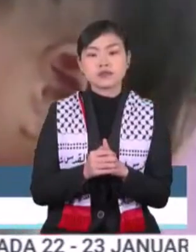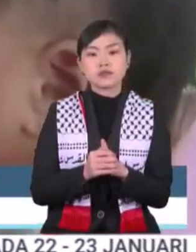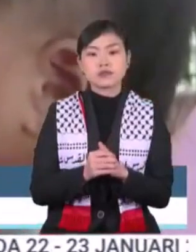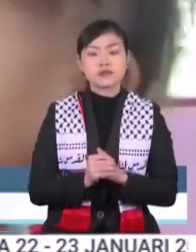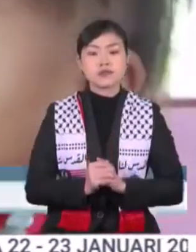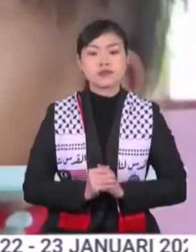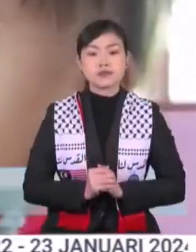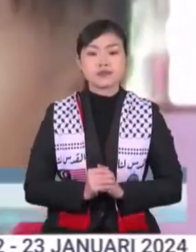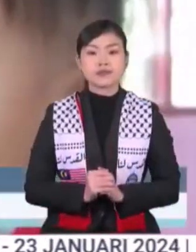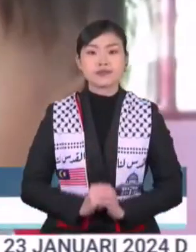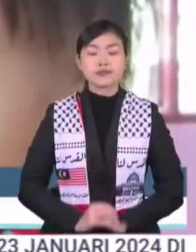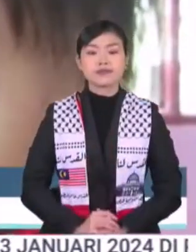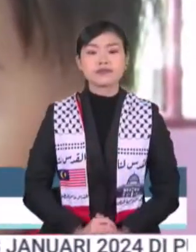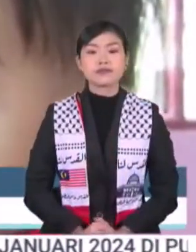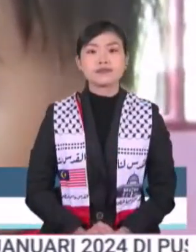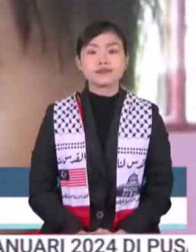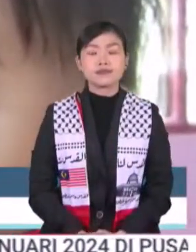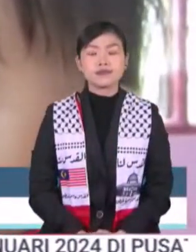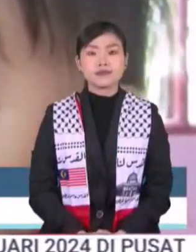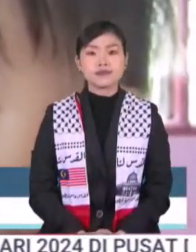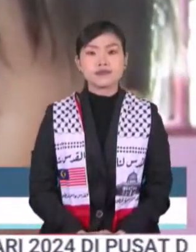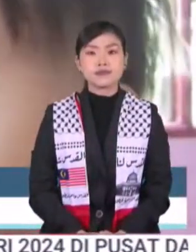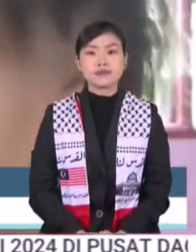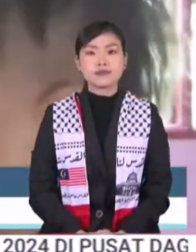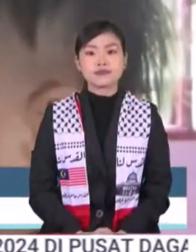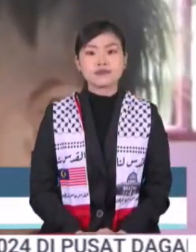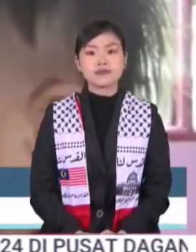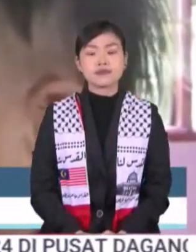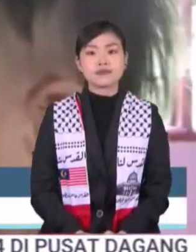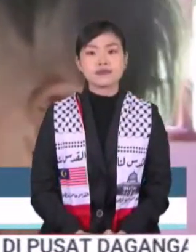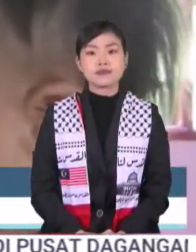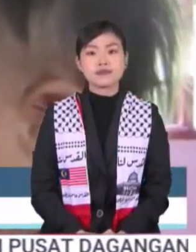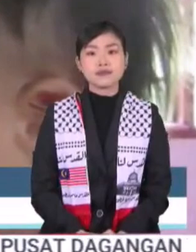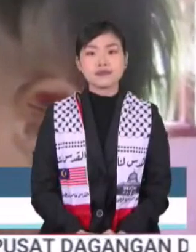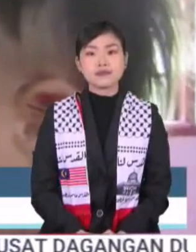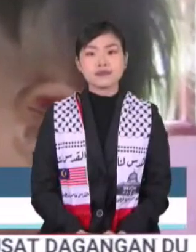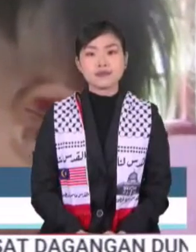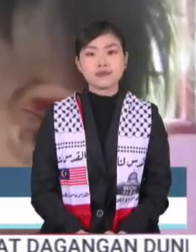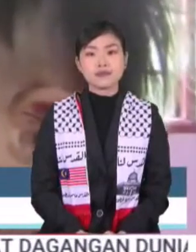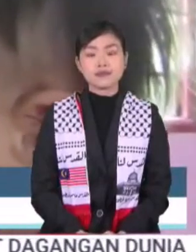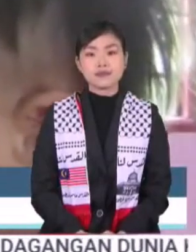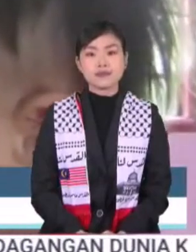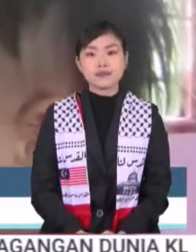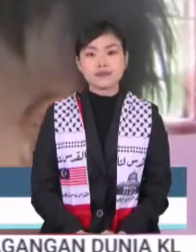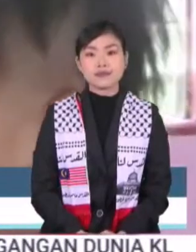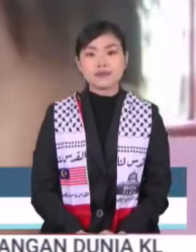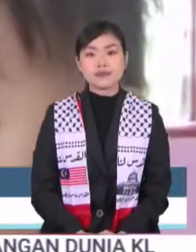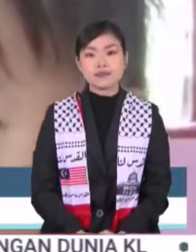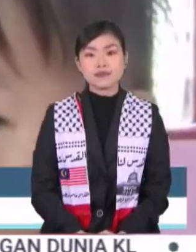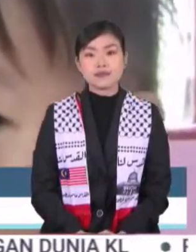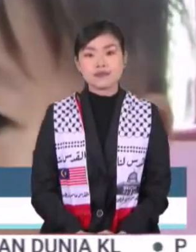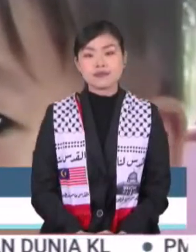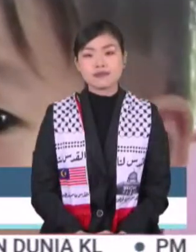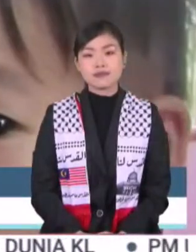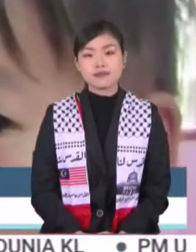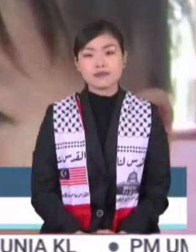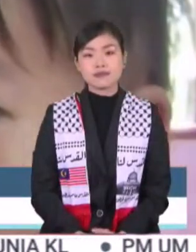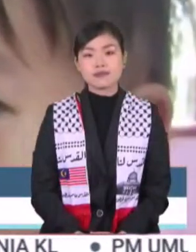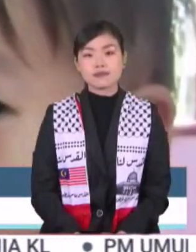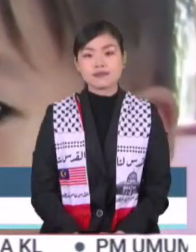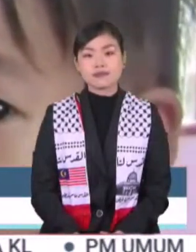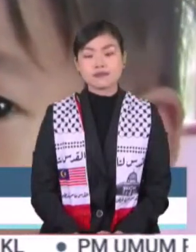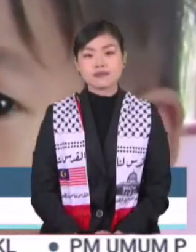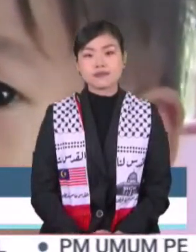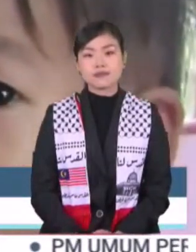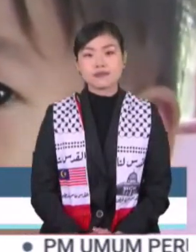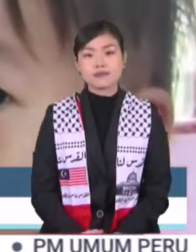lah. Kita biarlah macam ni, tak cuci lah macam ni. Tunggu ada air, cuci lah. Kalau ada bantuan, minta